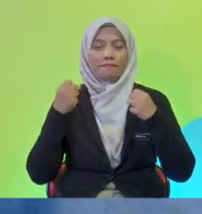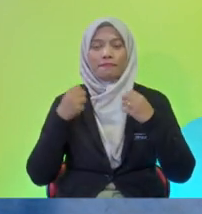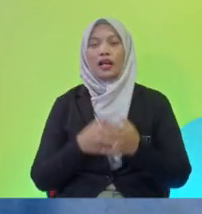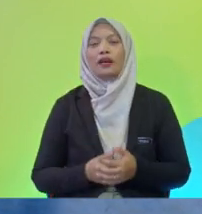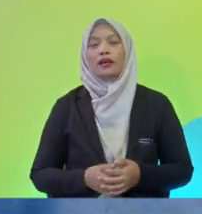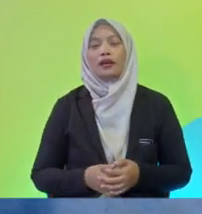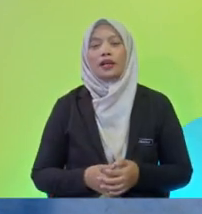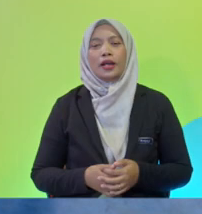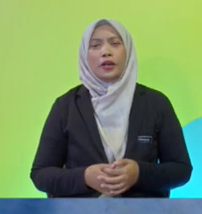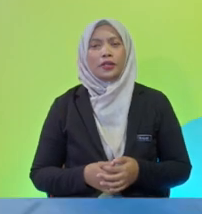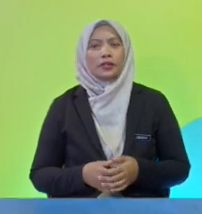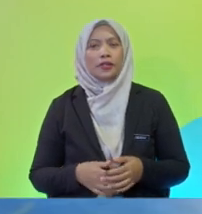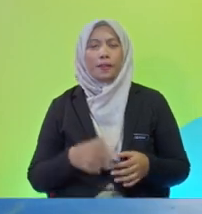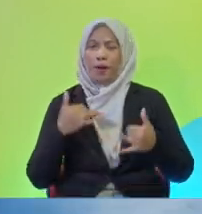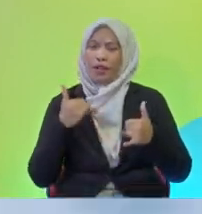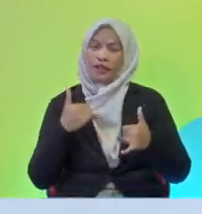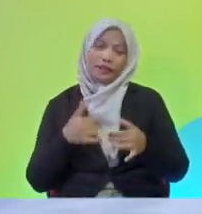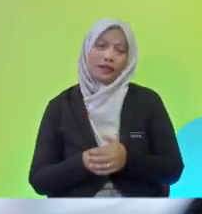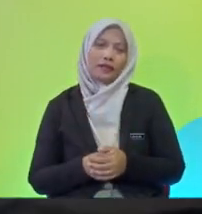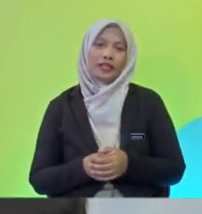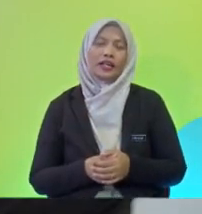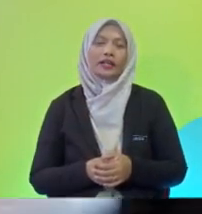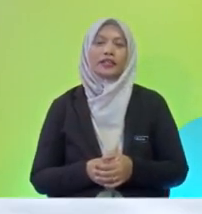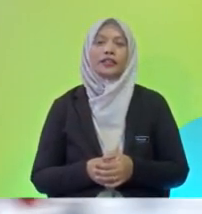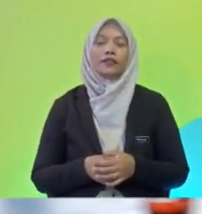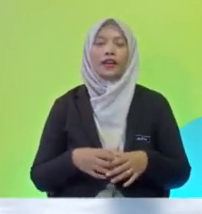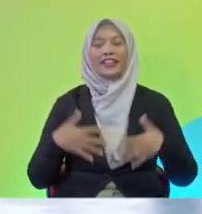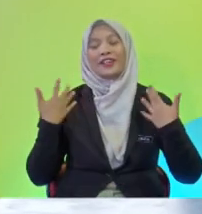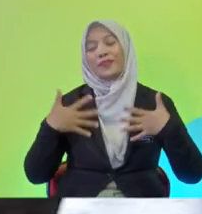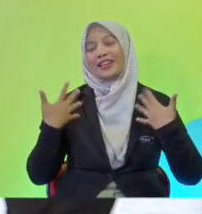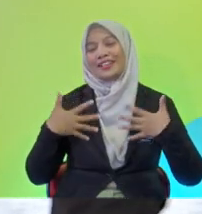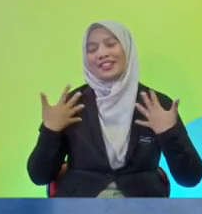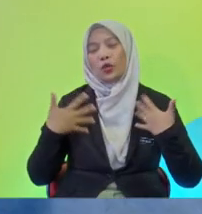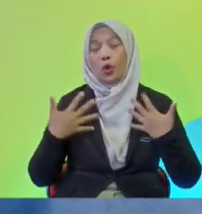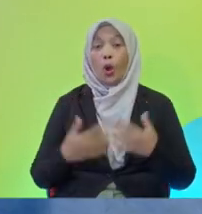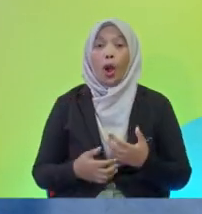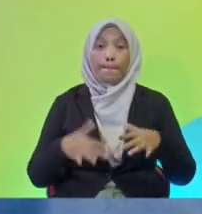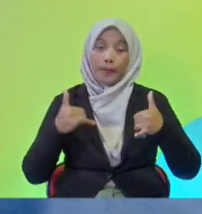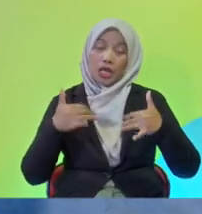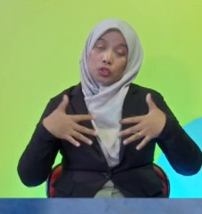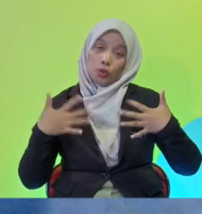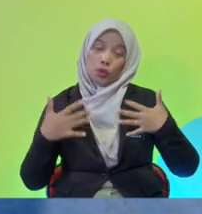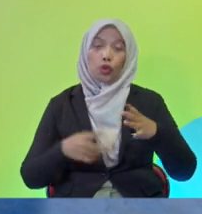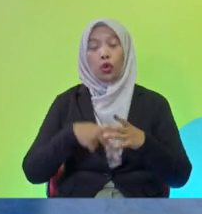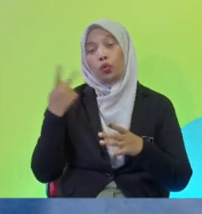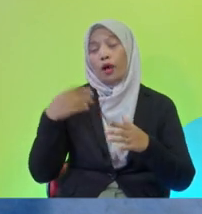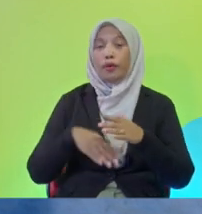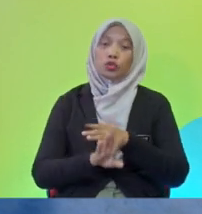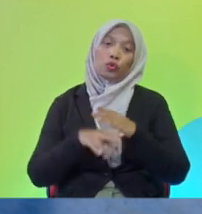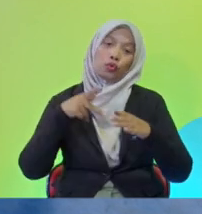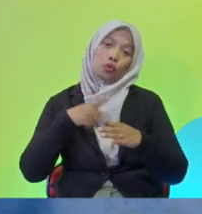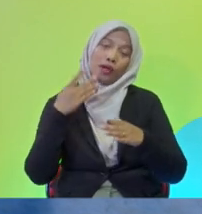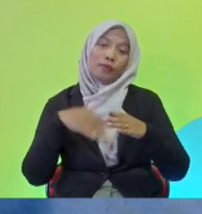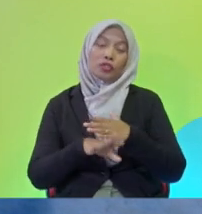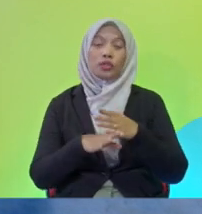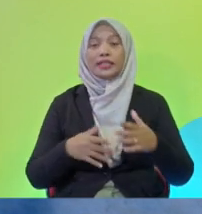kita tadi kan, awal-awal tu macam, ui, teruja nak main dah semua ni kan. Sebab dia fun game. Dia seronok bila kita kena, dia keluar masuk, keluar masuk, dia jadi